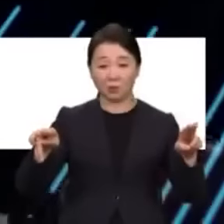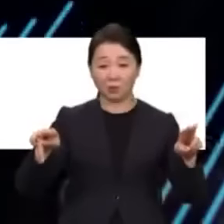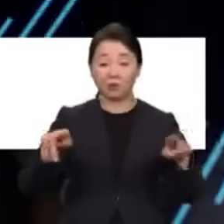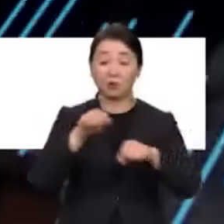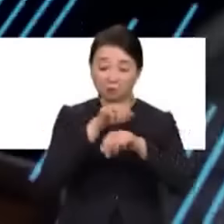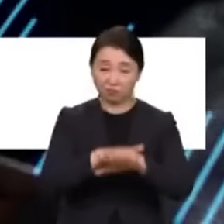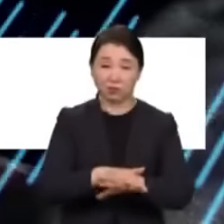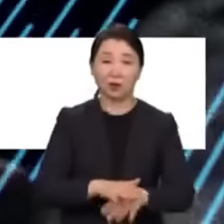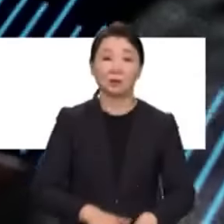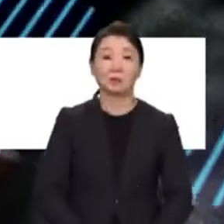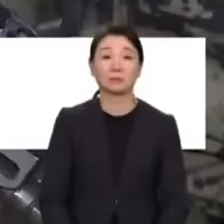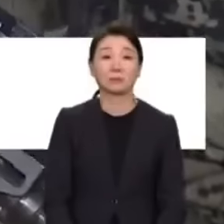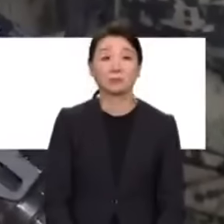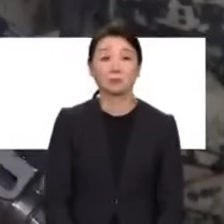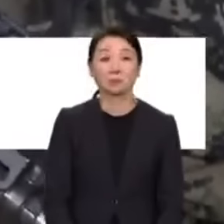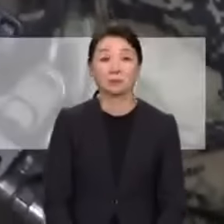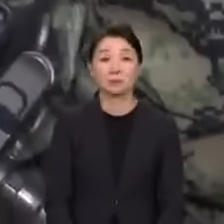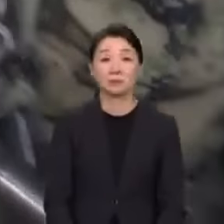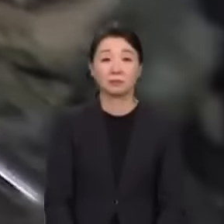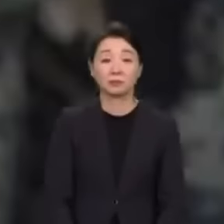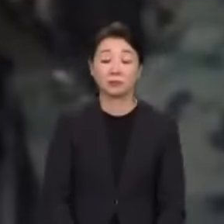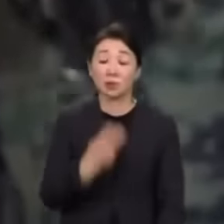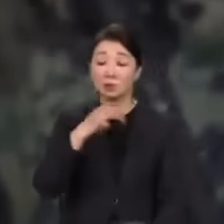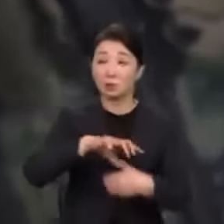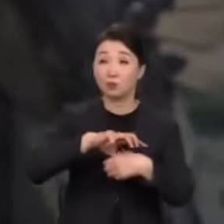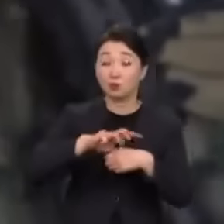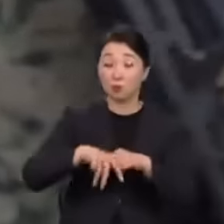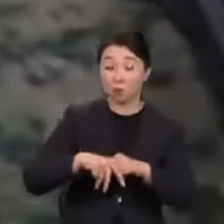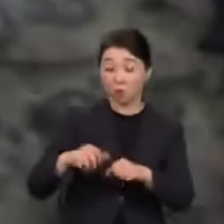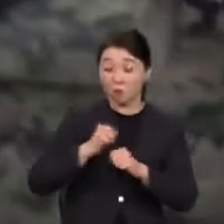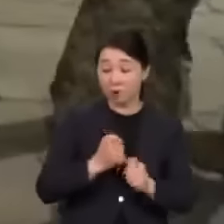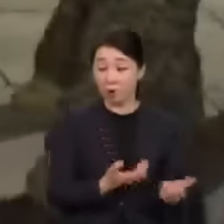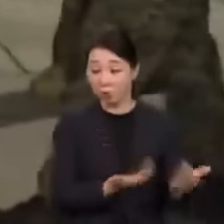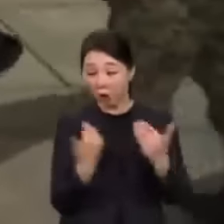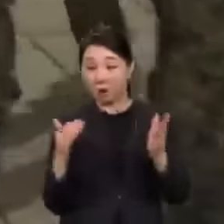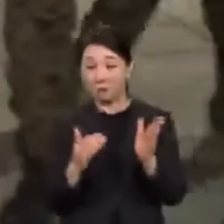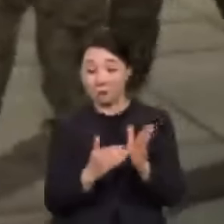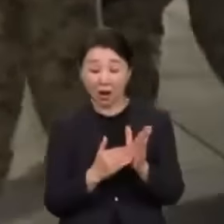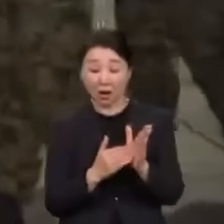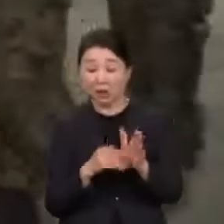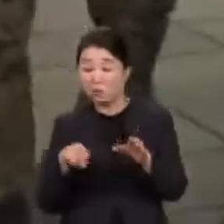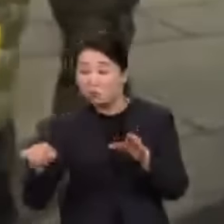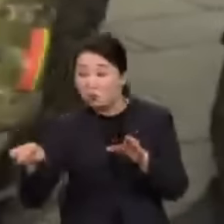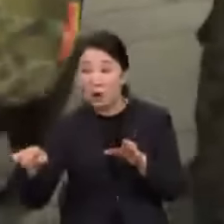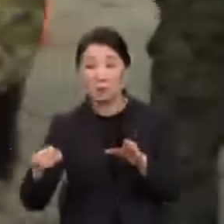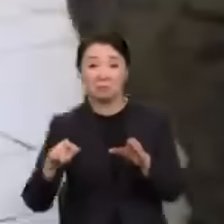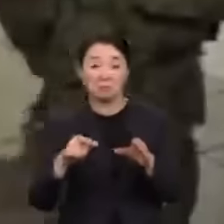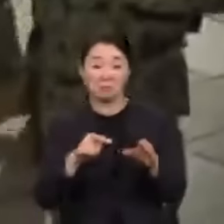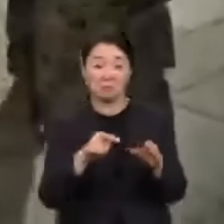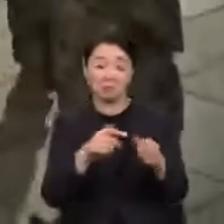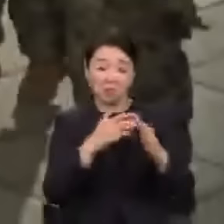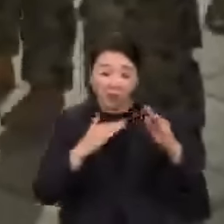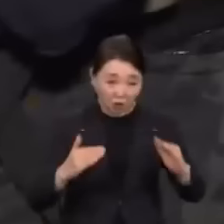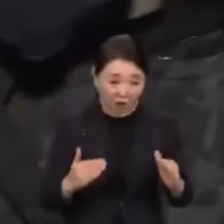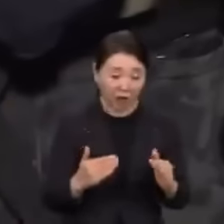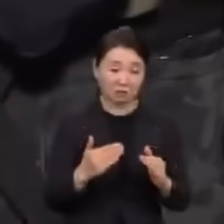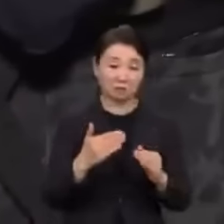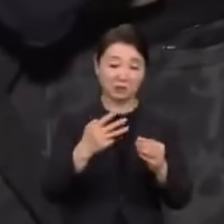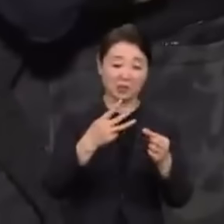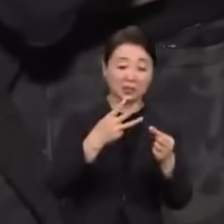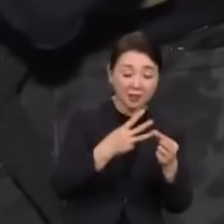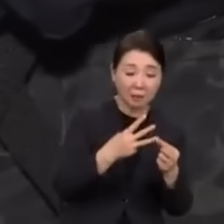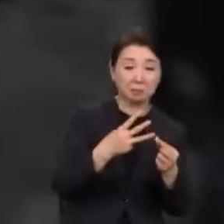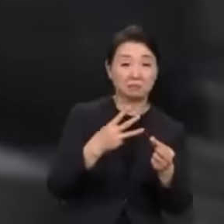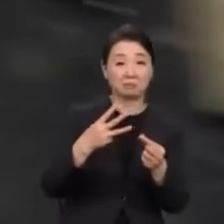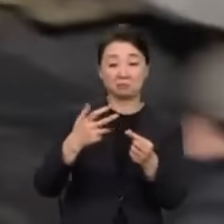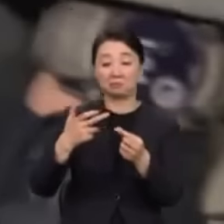시도해하면서 다 이제 수도권 병력을 동원한 뒤에 후방 지역 공수 여단들이 추가 임무를 띠고